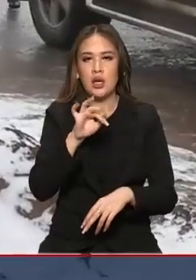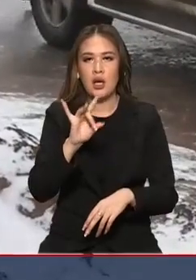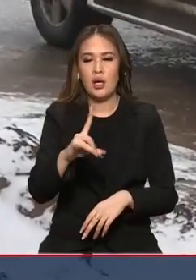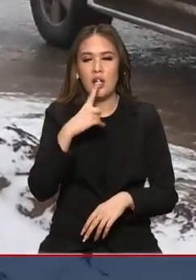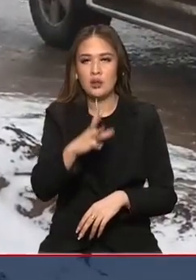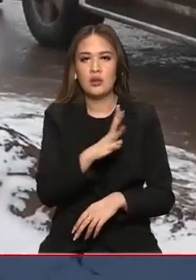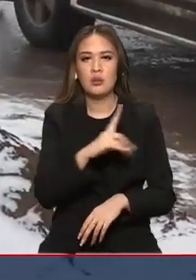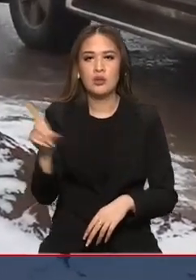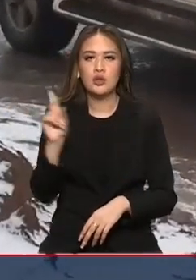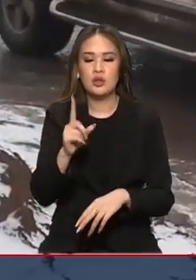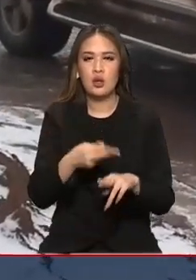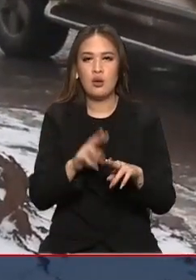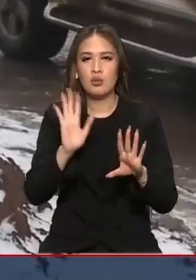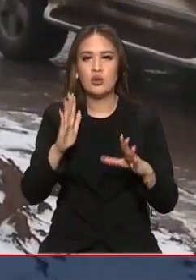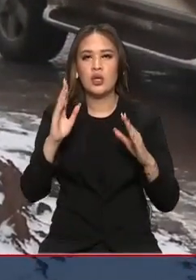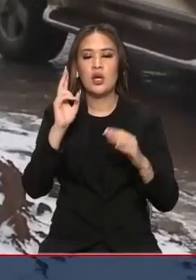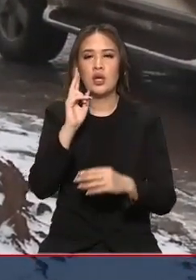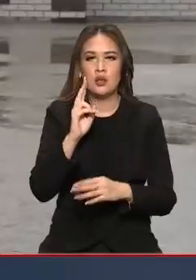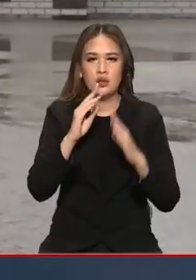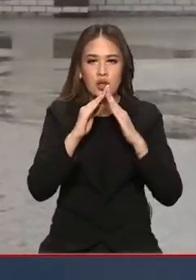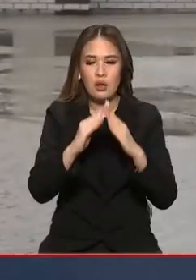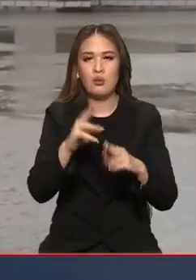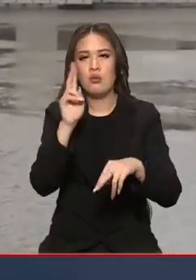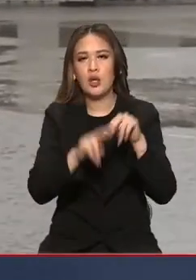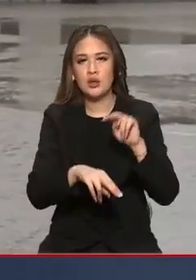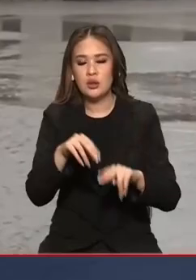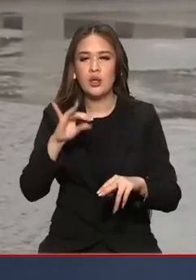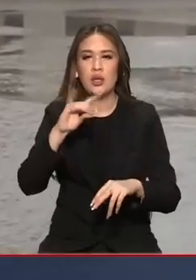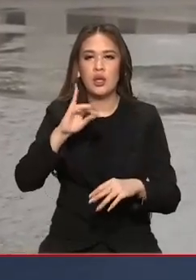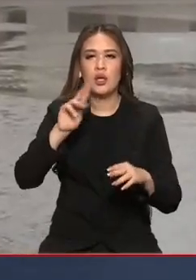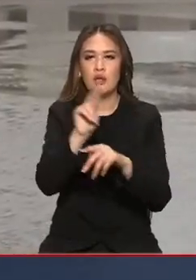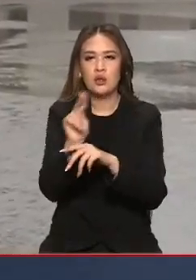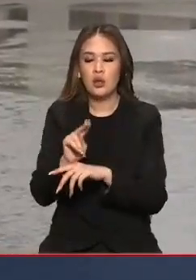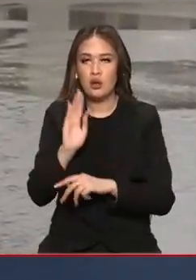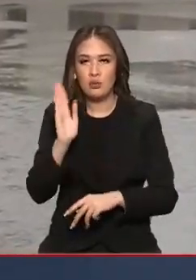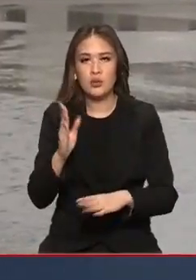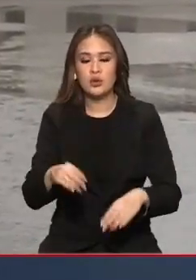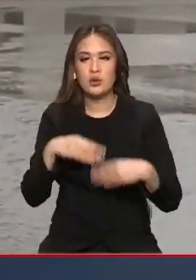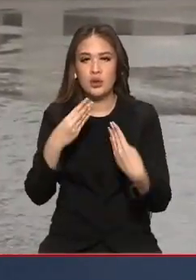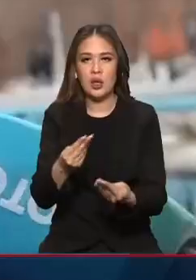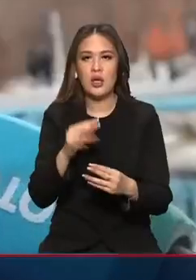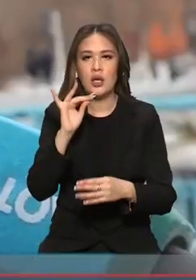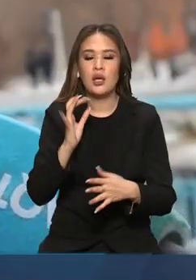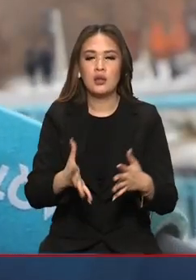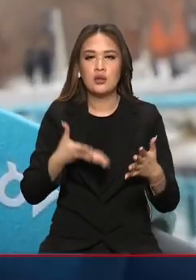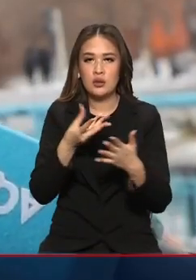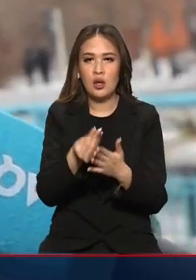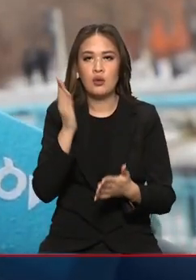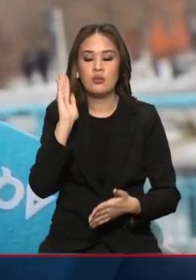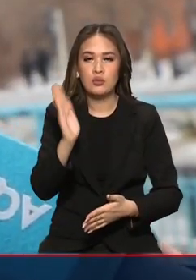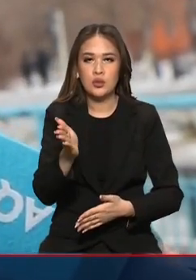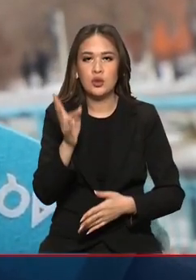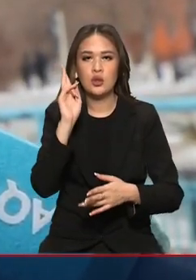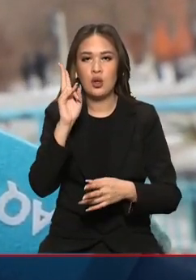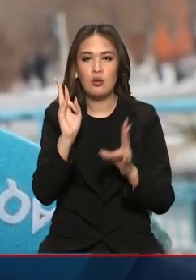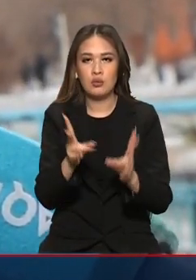людям помогут восстановить жилье. Дома отремонтируют или построят новые. А еще пострадавшим выплатят компенсацию. К сожалению, это не первый